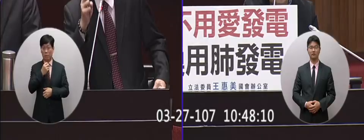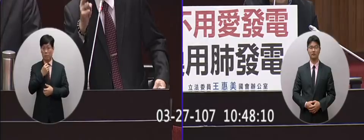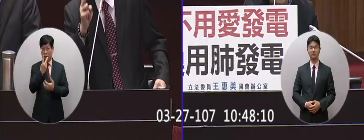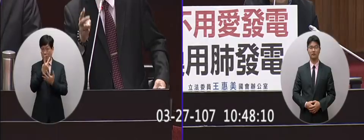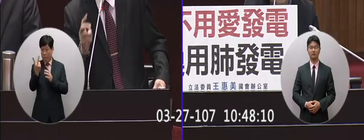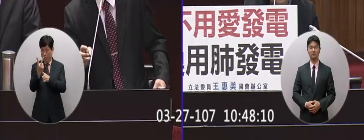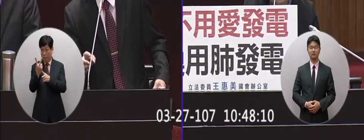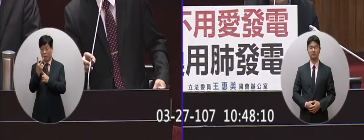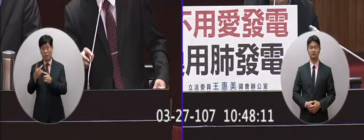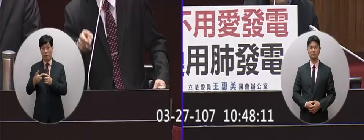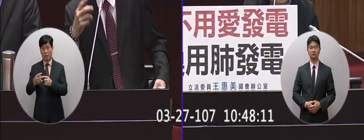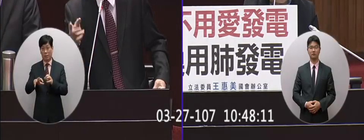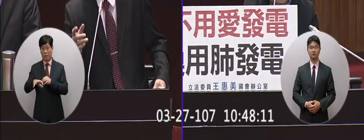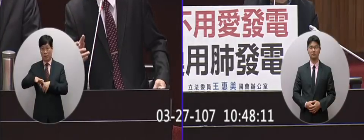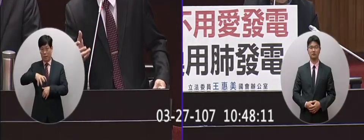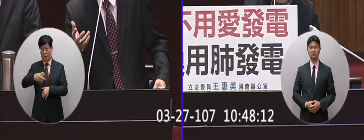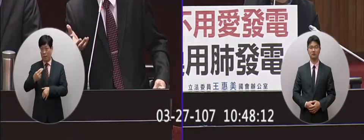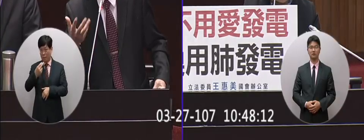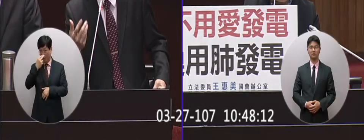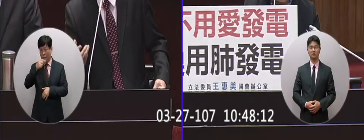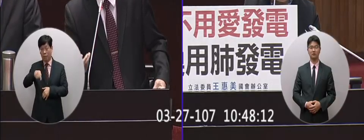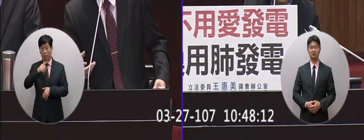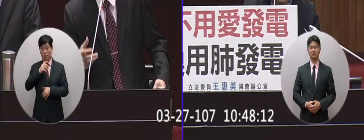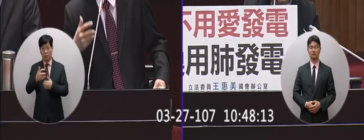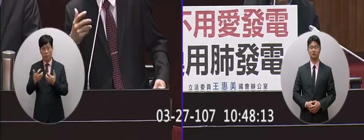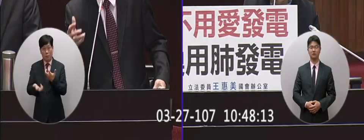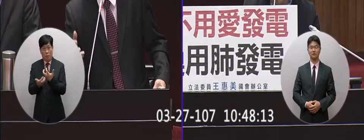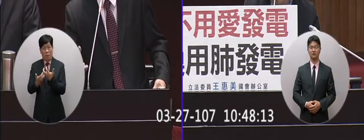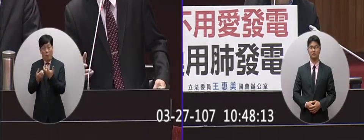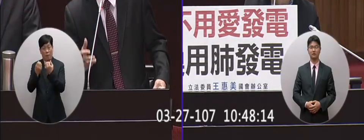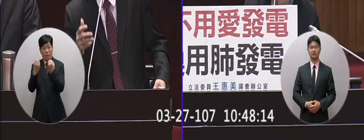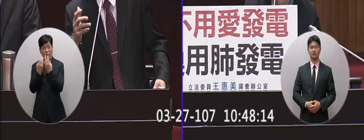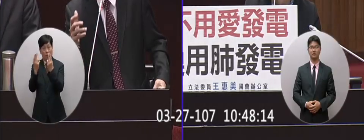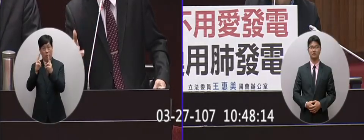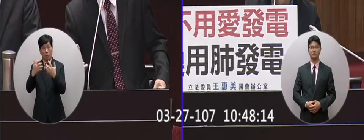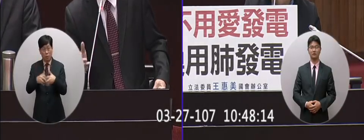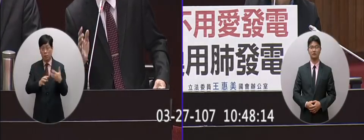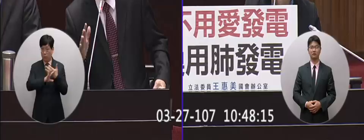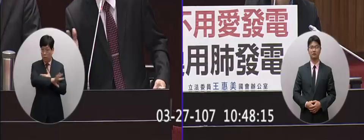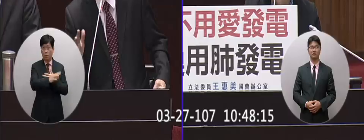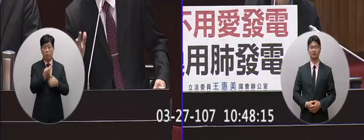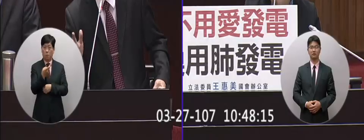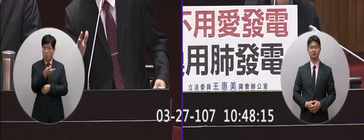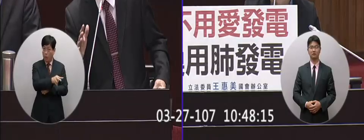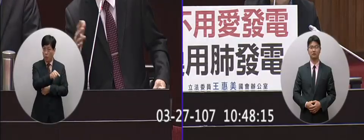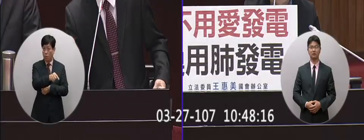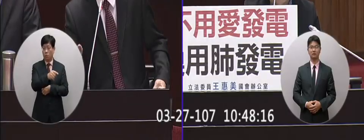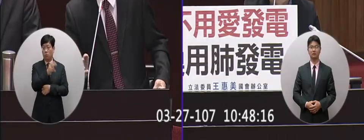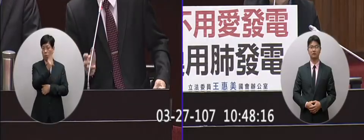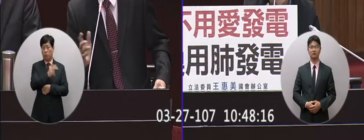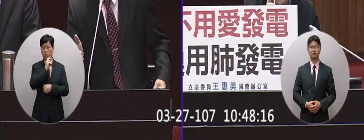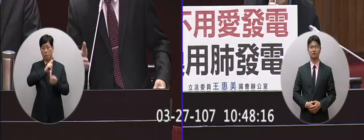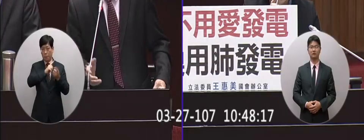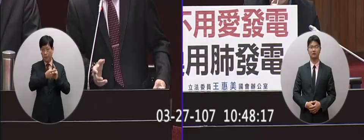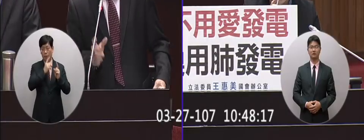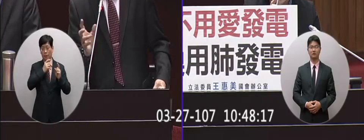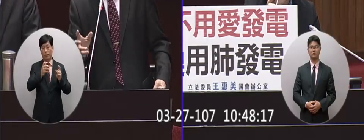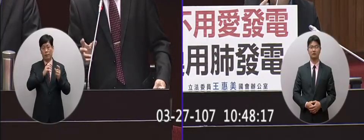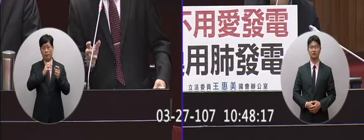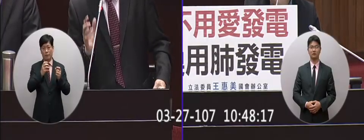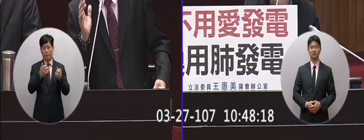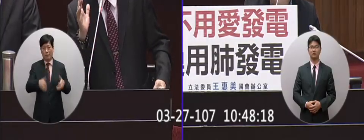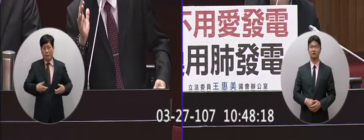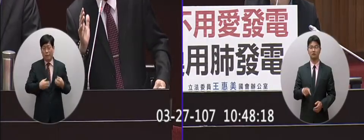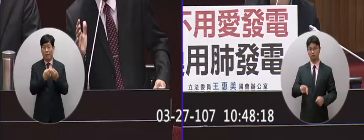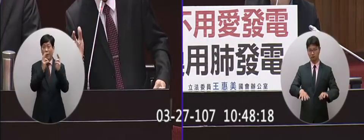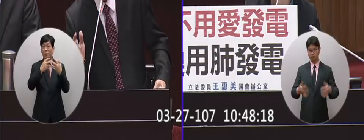部的燃气机组上来以后，我们其他的机组我们会来把它调整为这个紧急发电机组，这样随时来